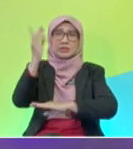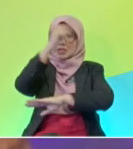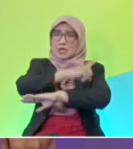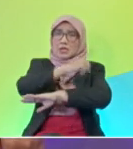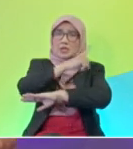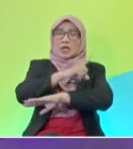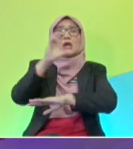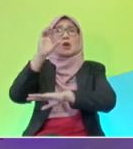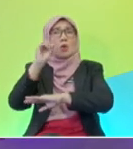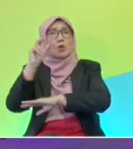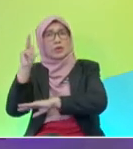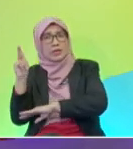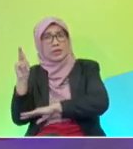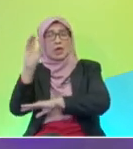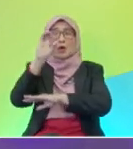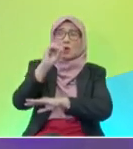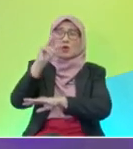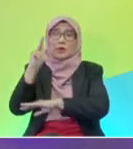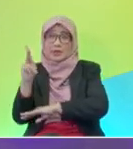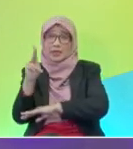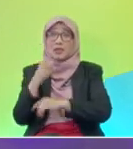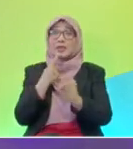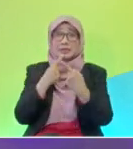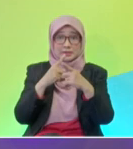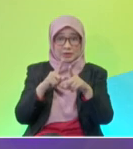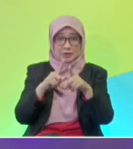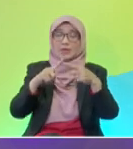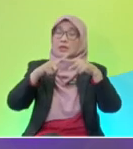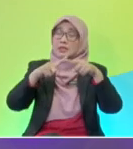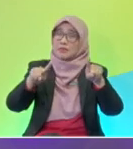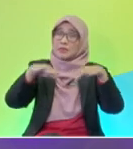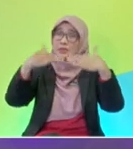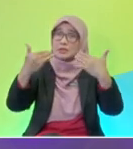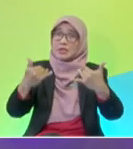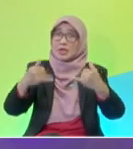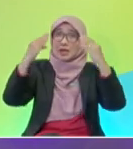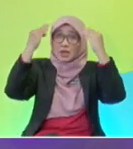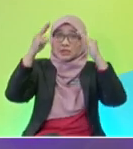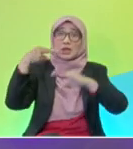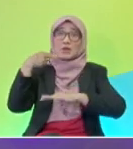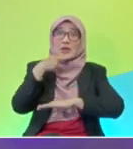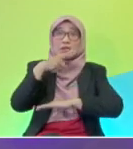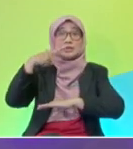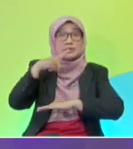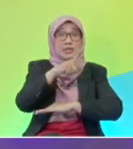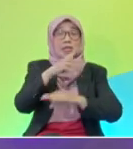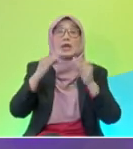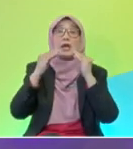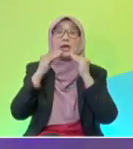mandi okey hari ini Cikgu ajar memberikan respons dengan cara yang lebih